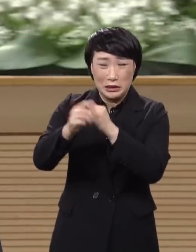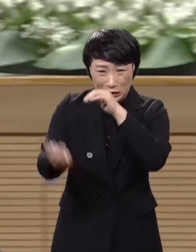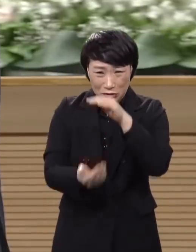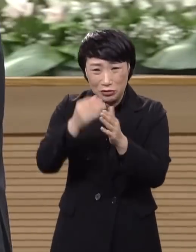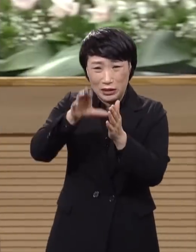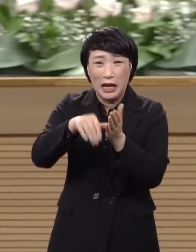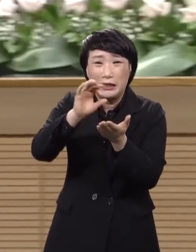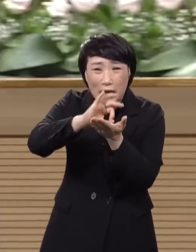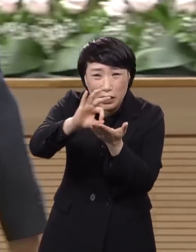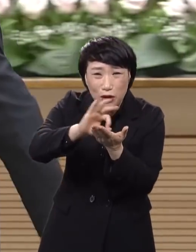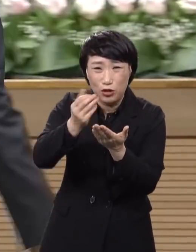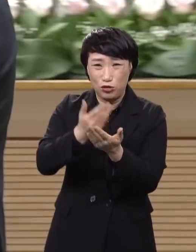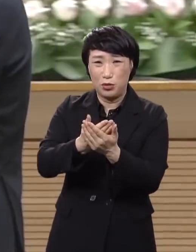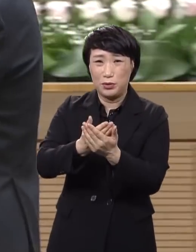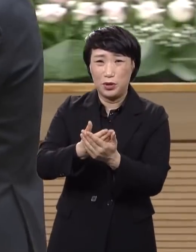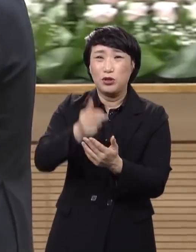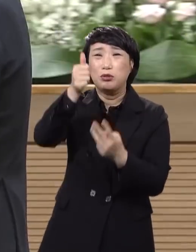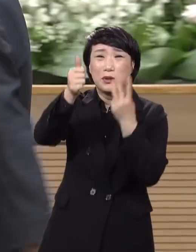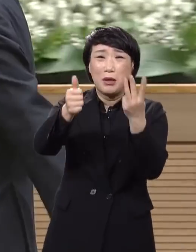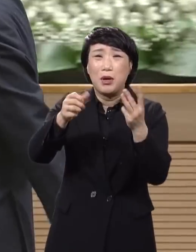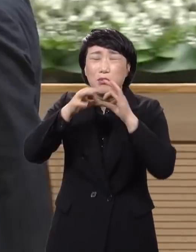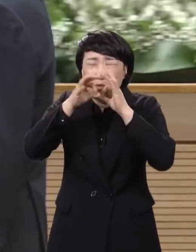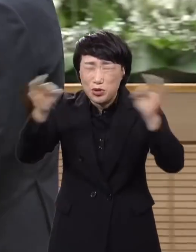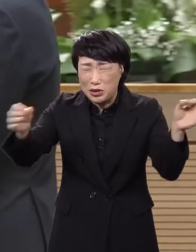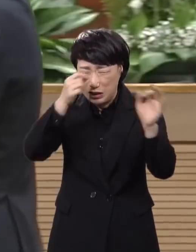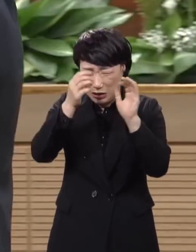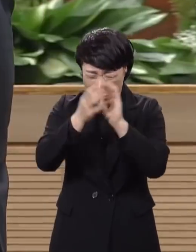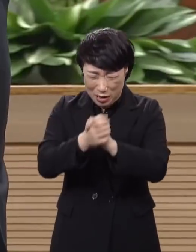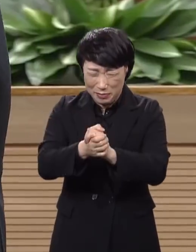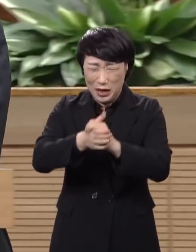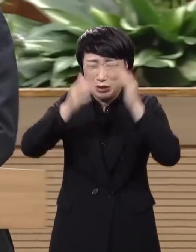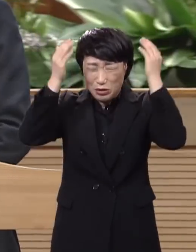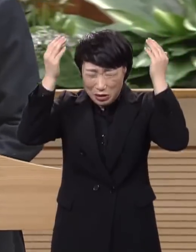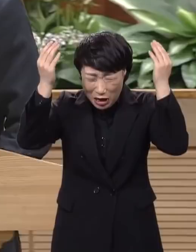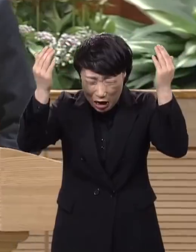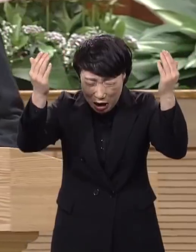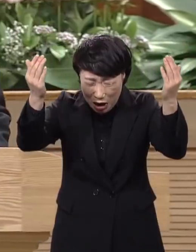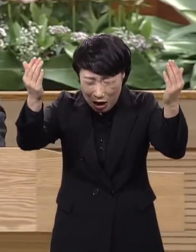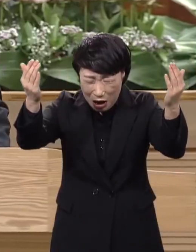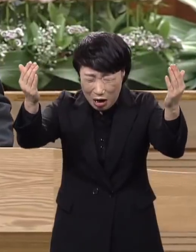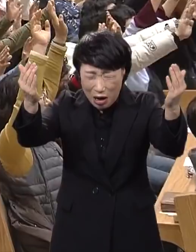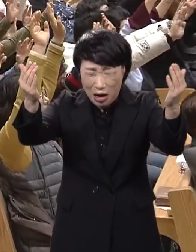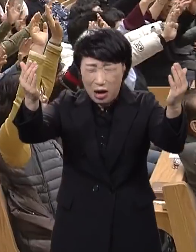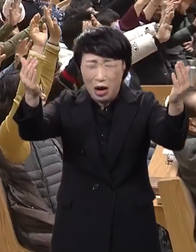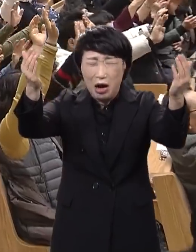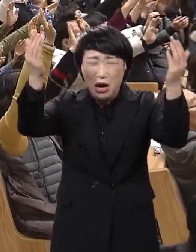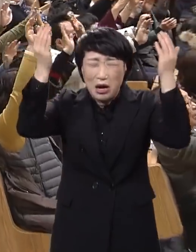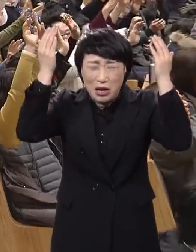써주시옵소서. 주여, 3차가 오기도 합니다. 주여.